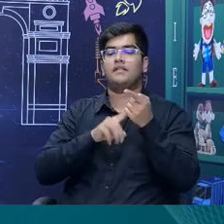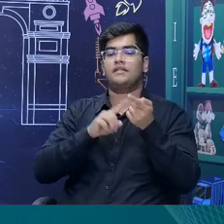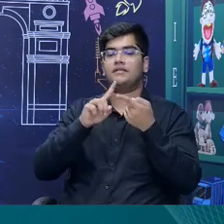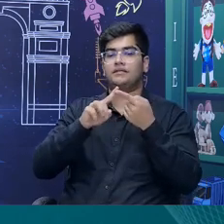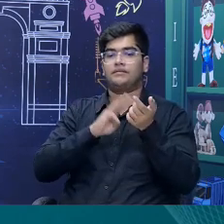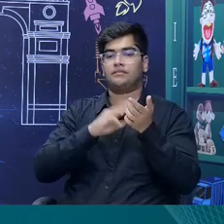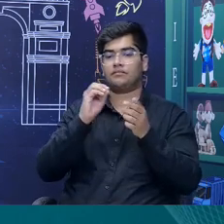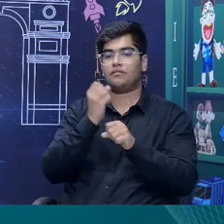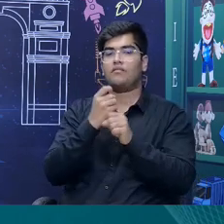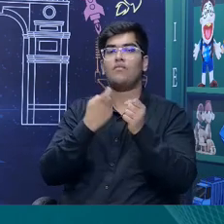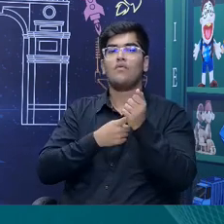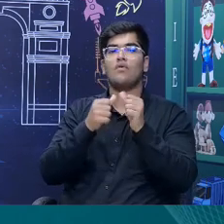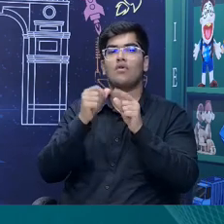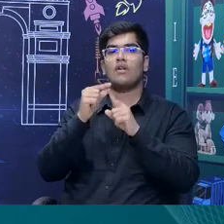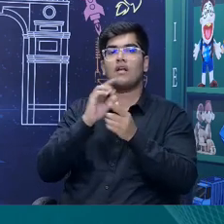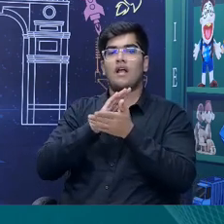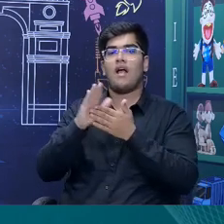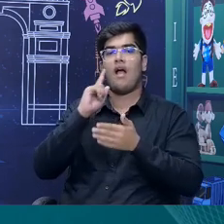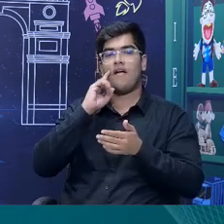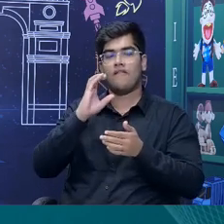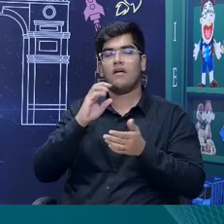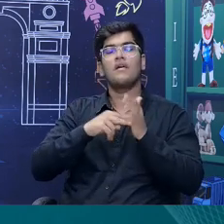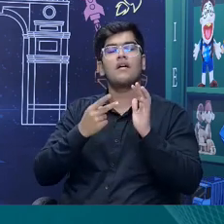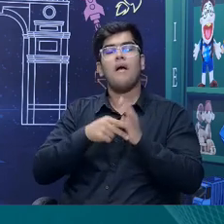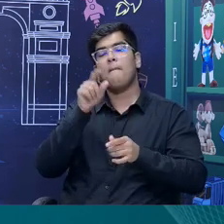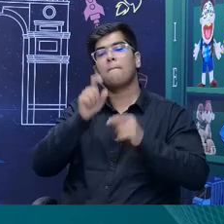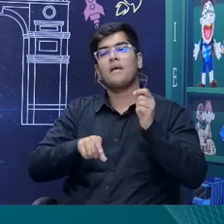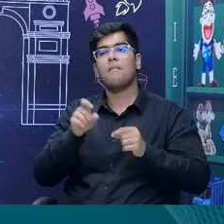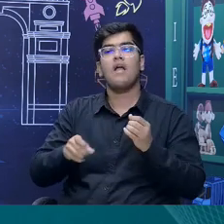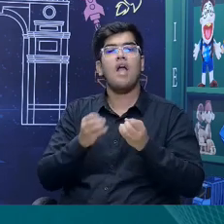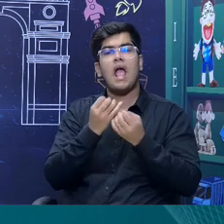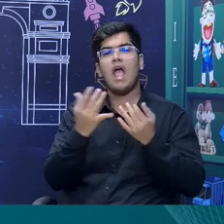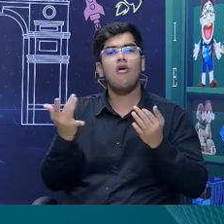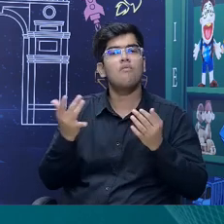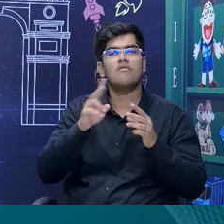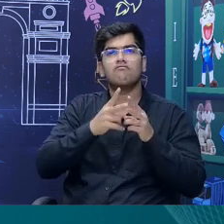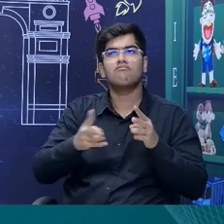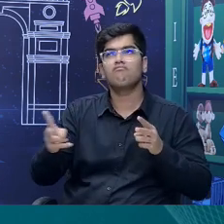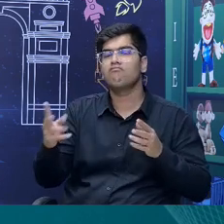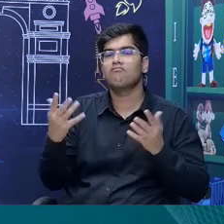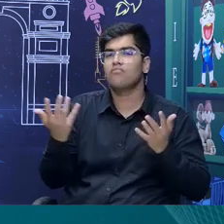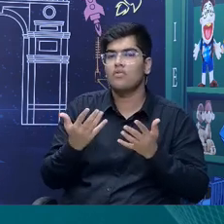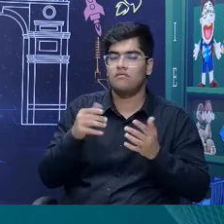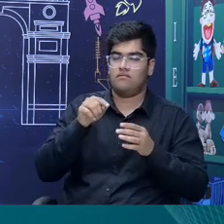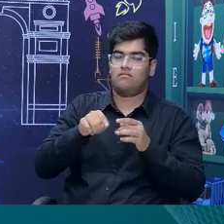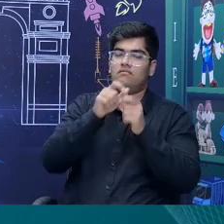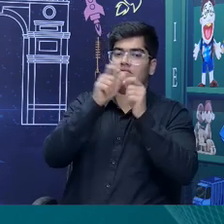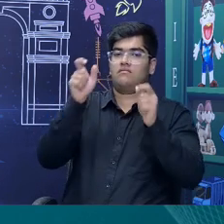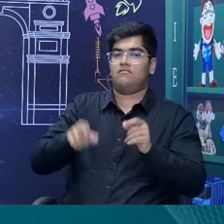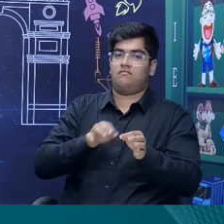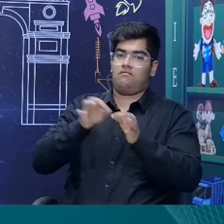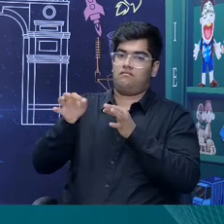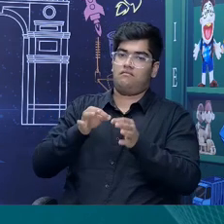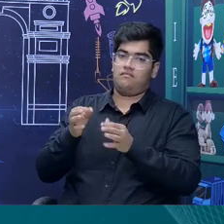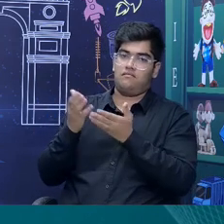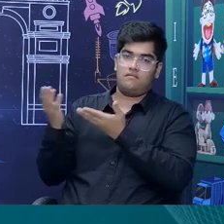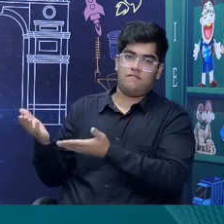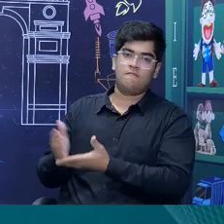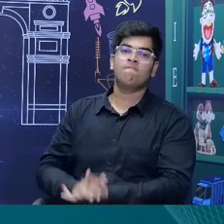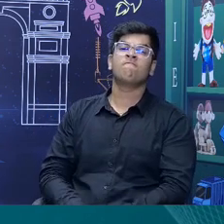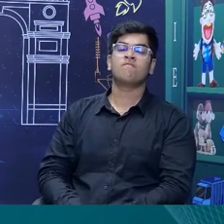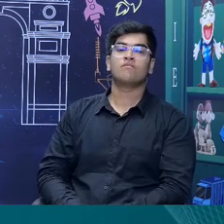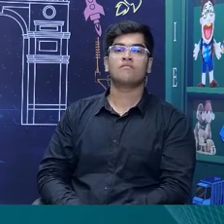सोसाइटी सो हम बेसब्री से इंतजार कर रहे हैं आपके प्रश्नों का और हम कृतिका मैं आपके पास आएंगे और सबसे पहले हम